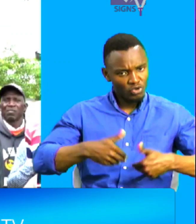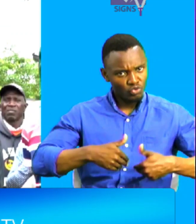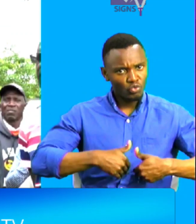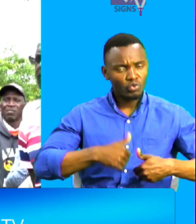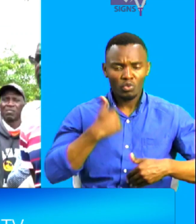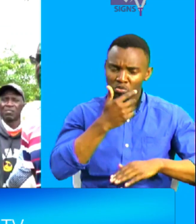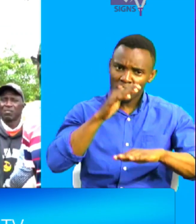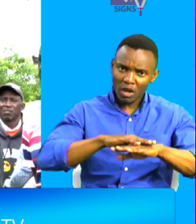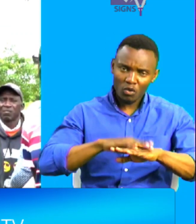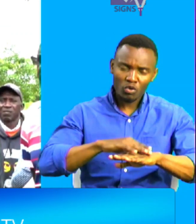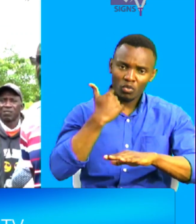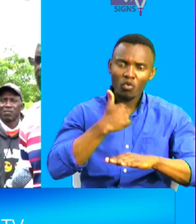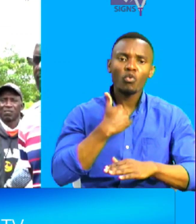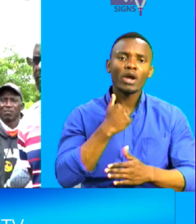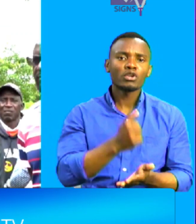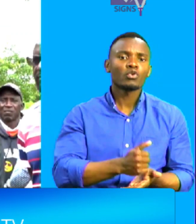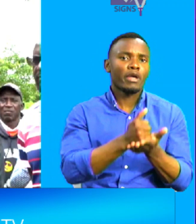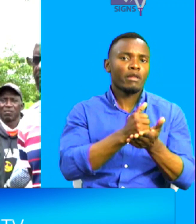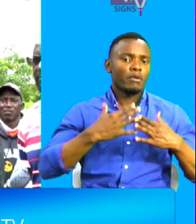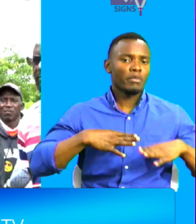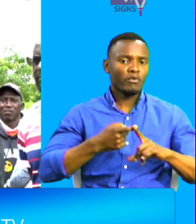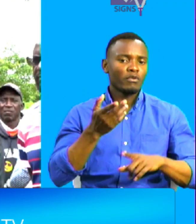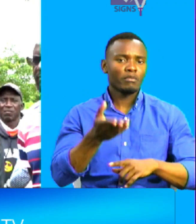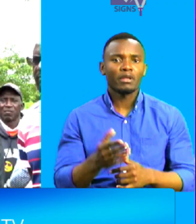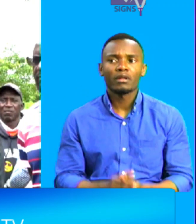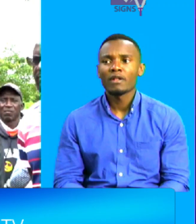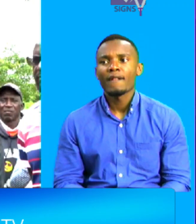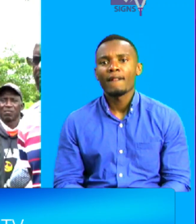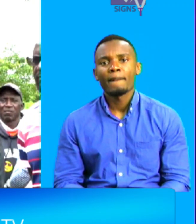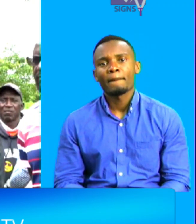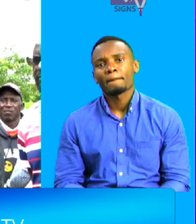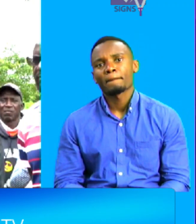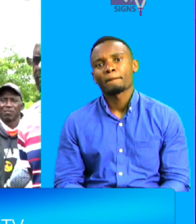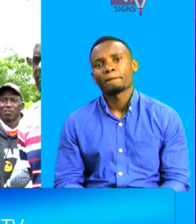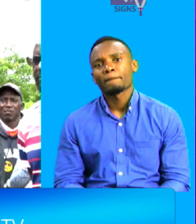goodwill that can help the people of Northern Lego.